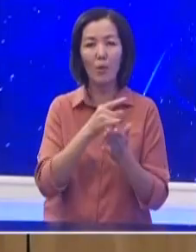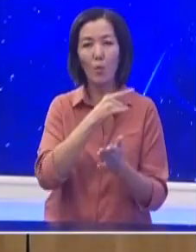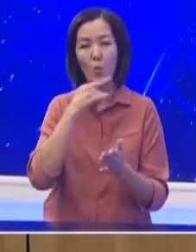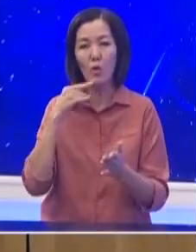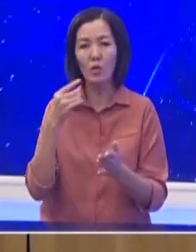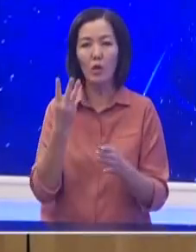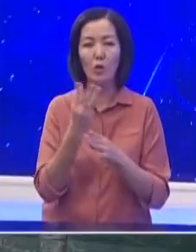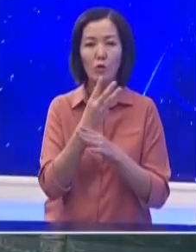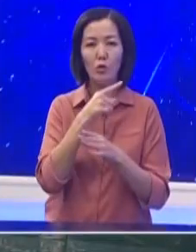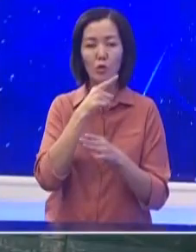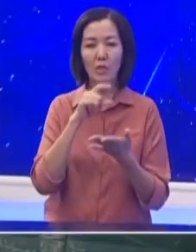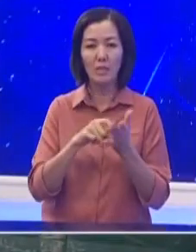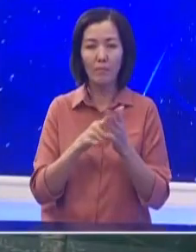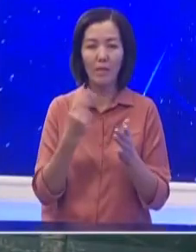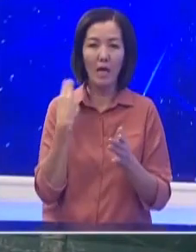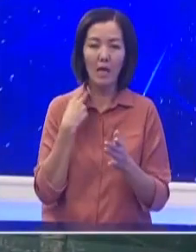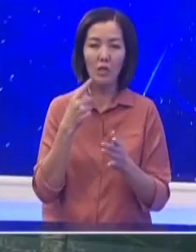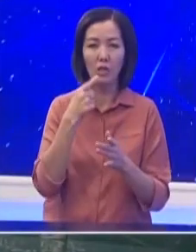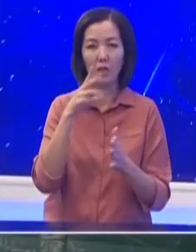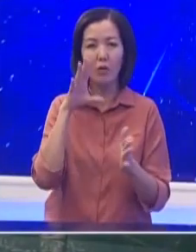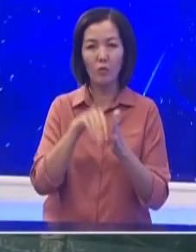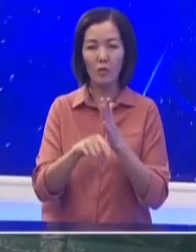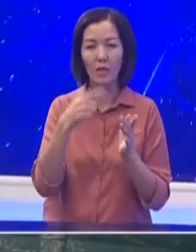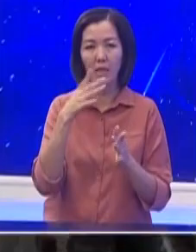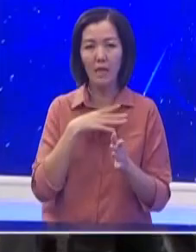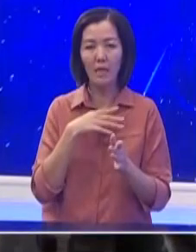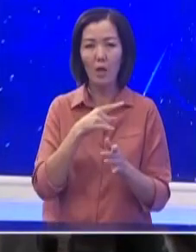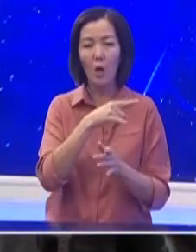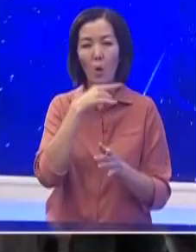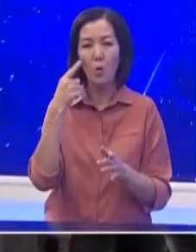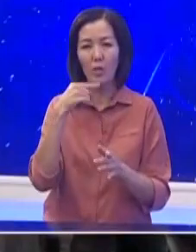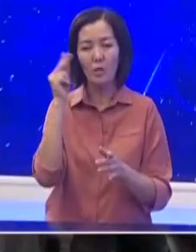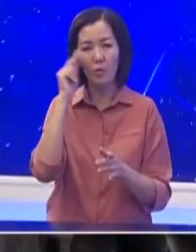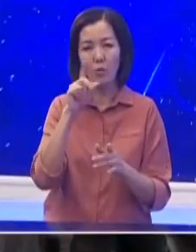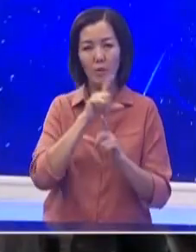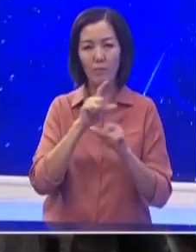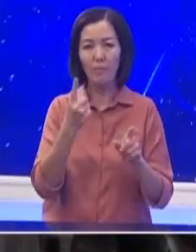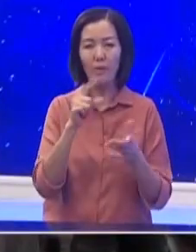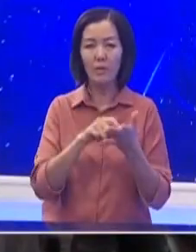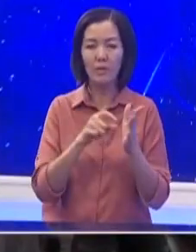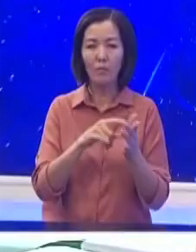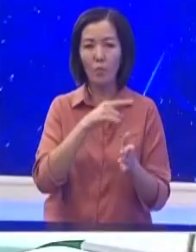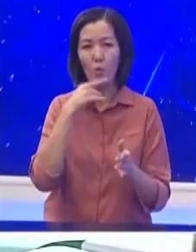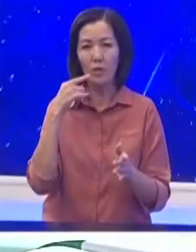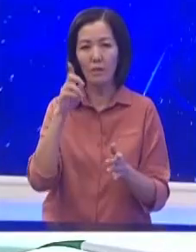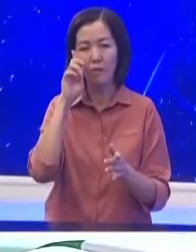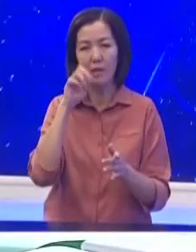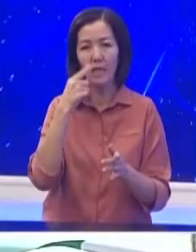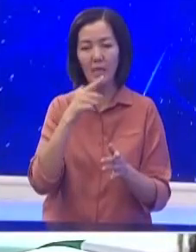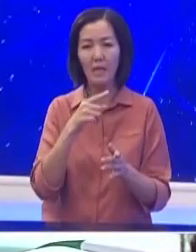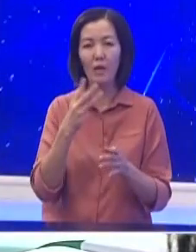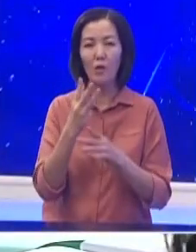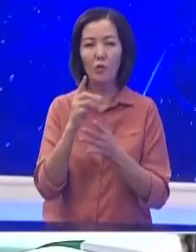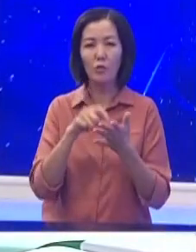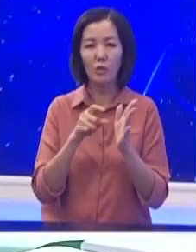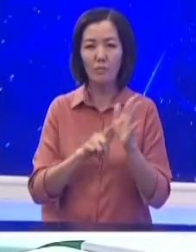тілі, 3 сыныпта ағылшын тілі қосылатынын айтады. Орыс тілінде оқитын білім ошақтарында 1 сыныпта орыс тілі мен мемлекеттік тіл, ал